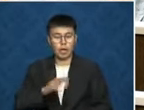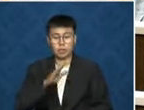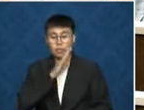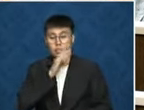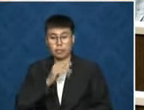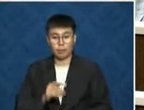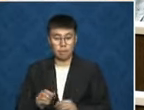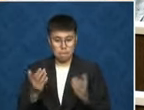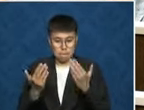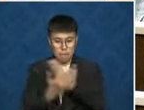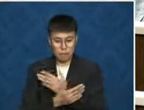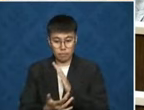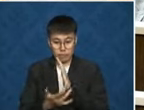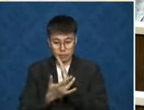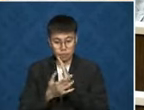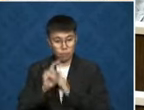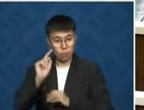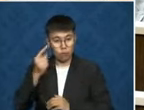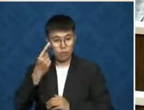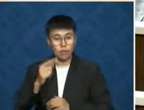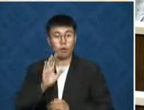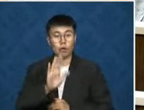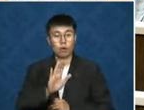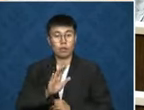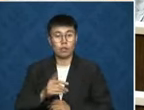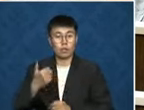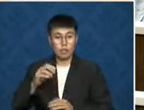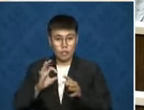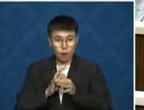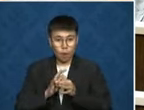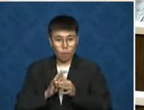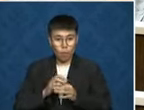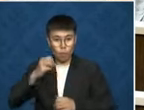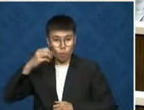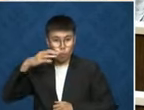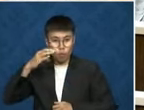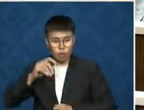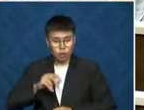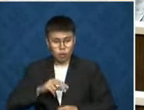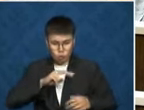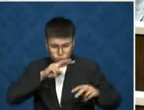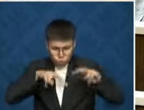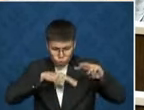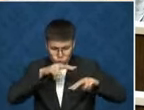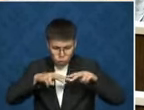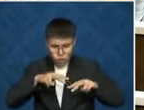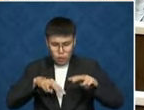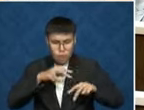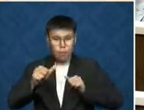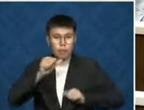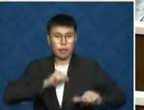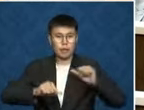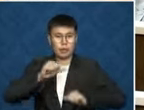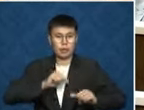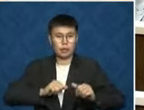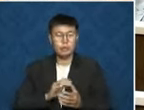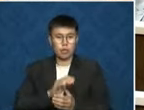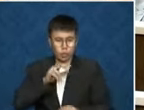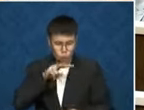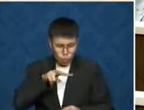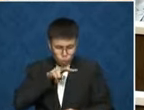ดิษฐ์ควบคู่กับการพัฒนาเทคโนโลยีเซ็นเซอร์ความไวสูงที่ตรวจจับสารเคมีจากสารระเหยที่ตรวจจับได้